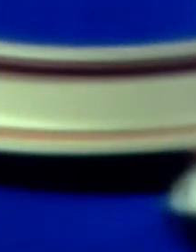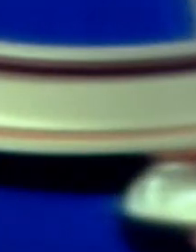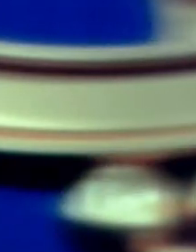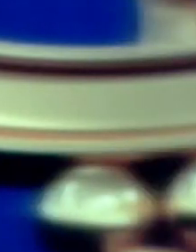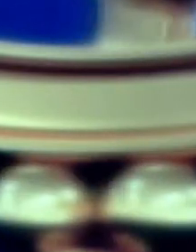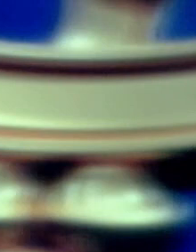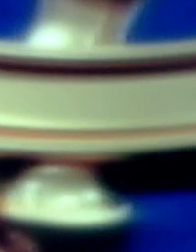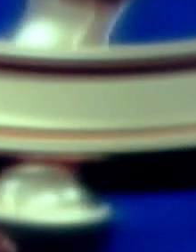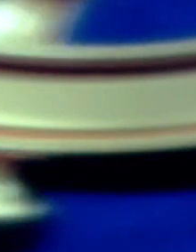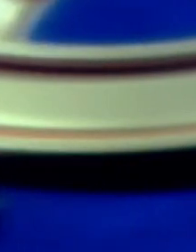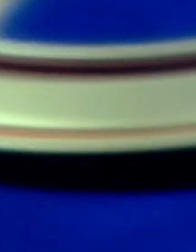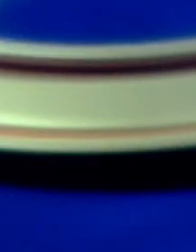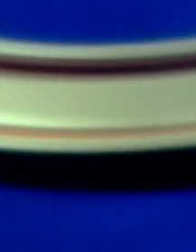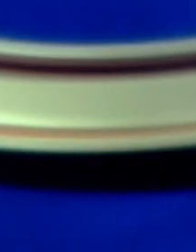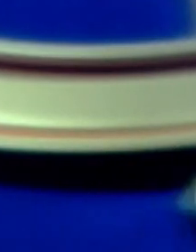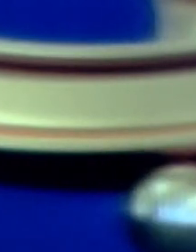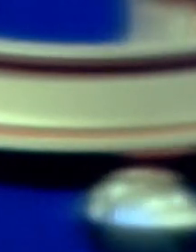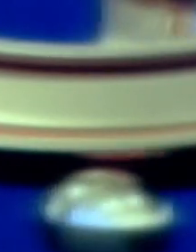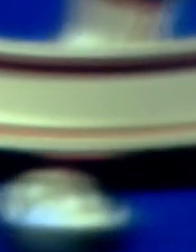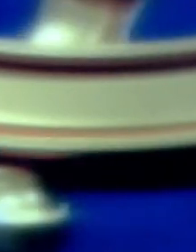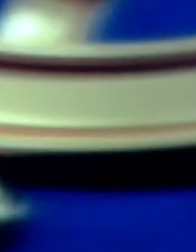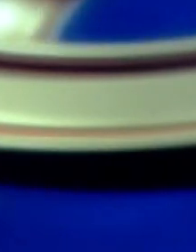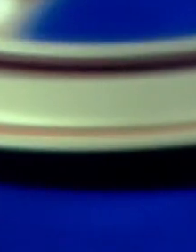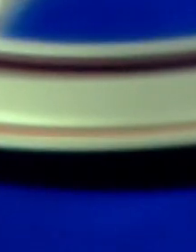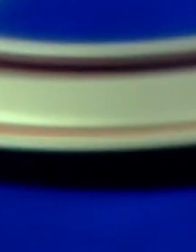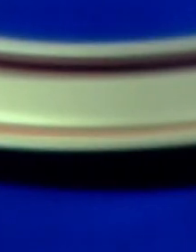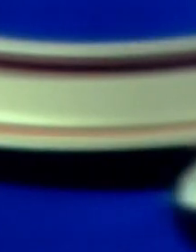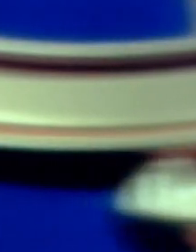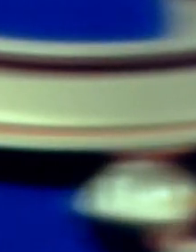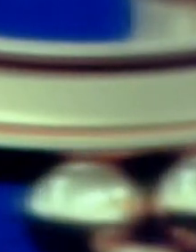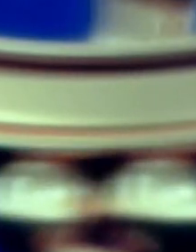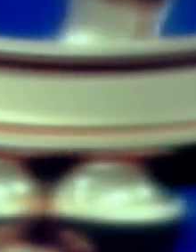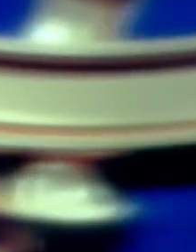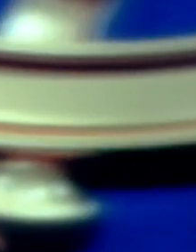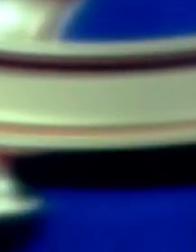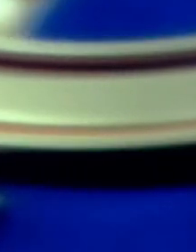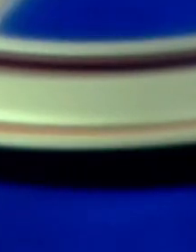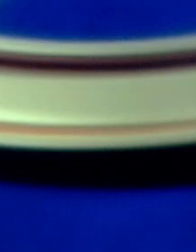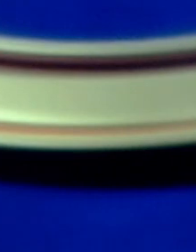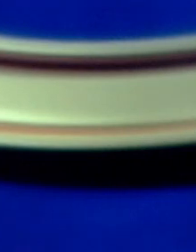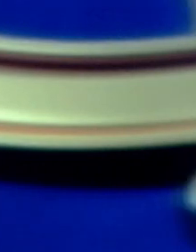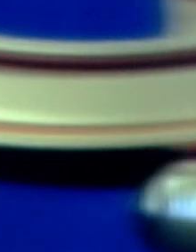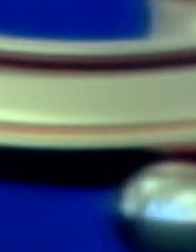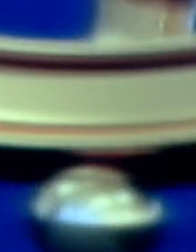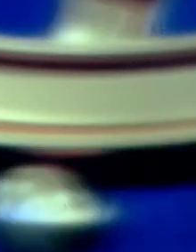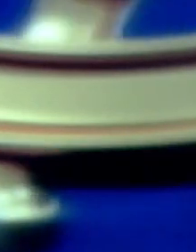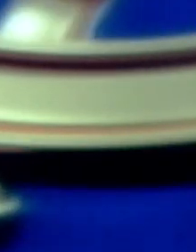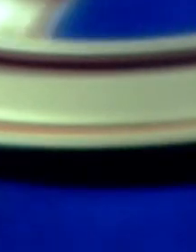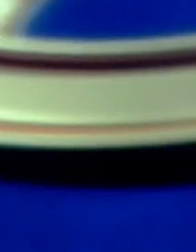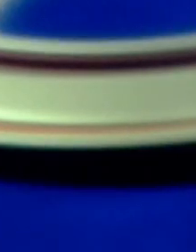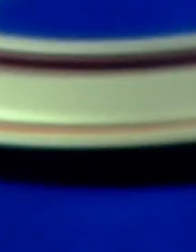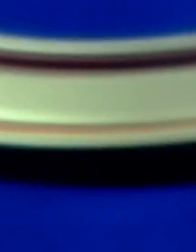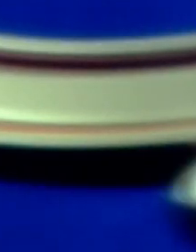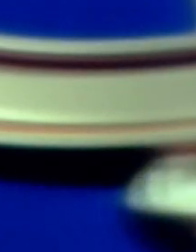Эргэн цэцэгмаа 30 кг турж хэвийн жинд хүрснээр жилд 2 саяас 3 сая төгрөг хэмнэж түүнийг өөр хэрэгтэй